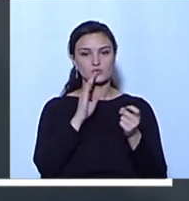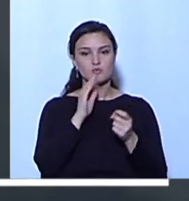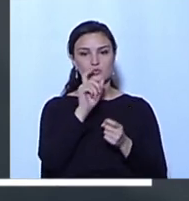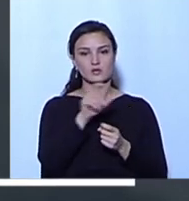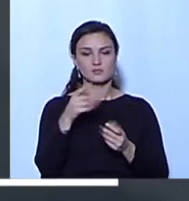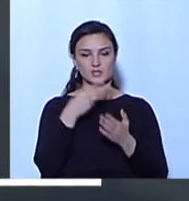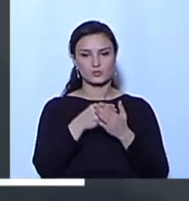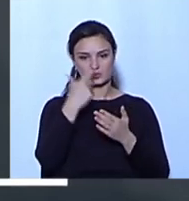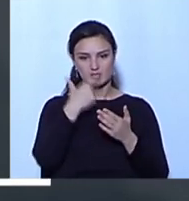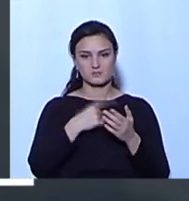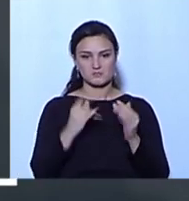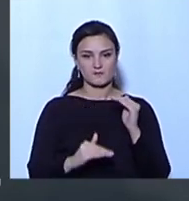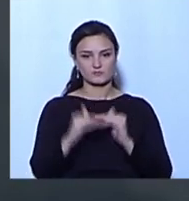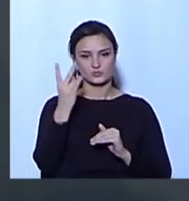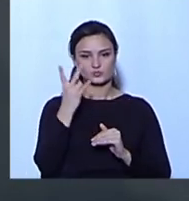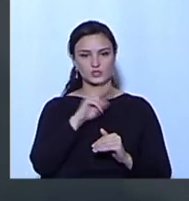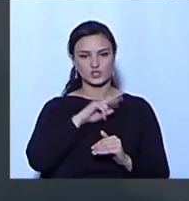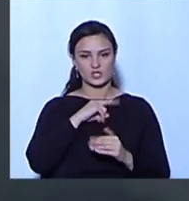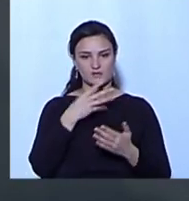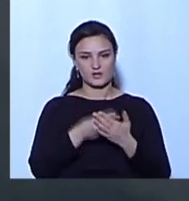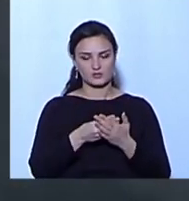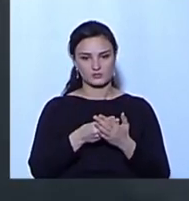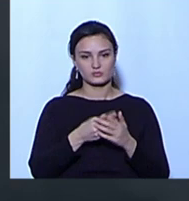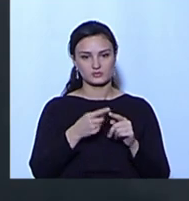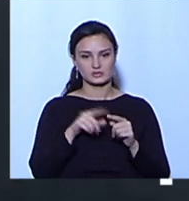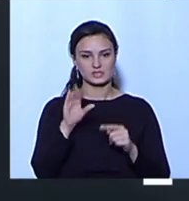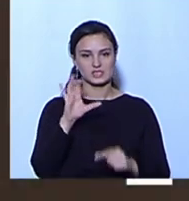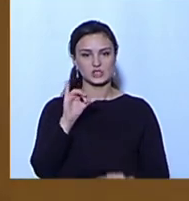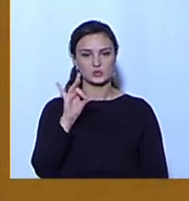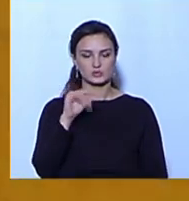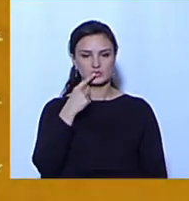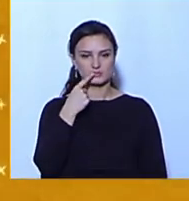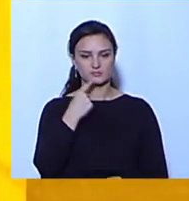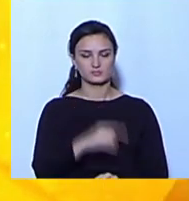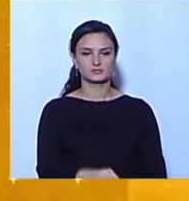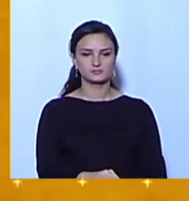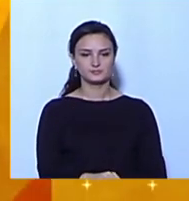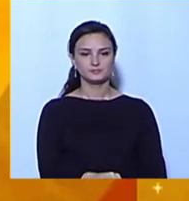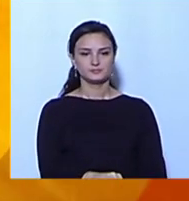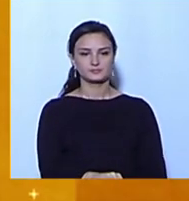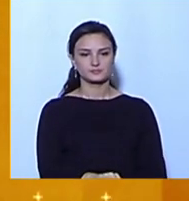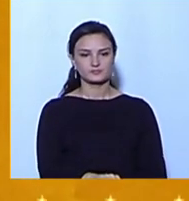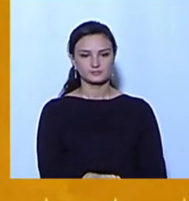გოგონებს საკუთარი თავი ბავშვობიდანვე შეაყვარონ, აღნიშნავს სიუზი ორბახი.